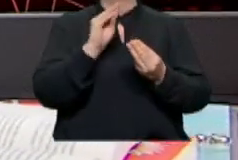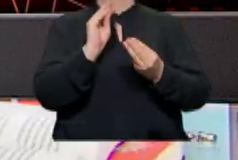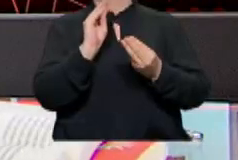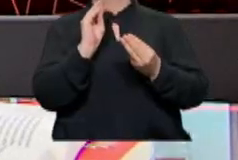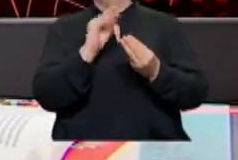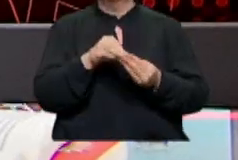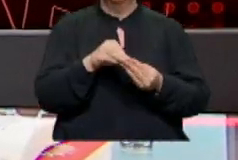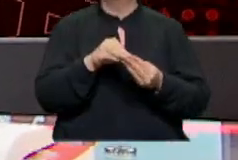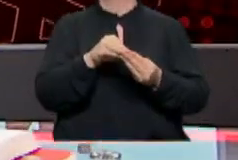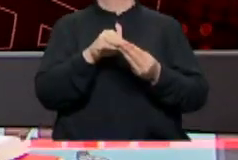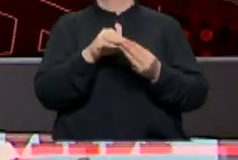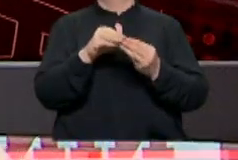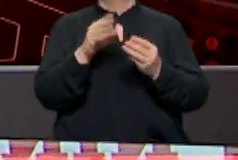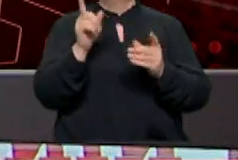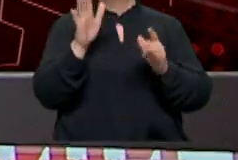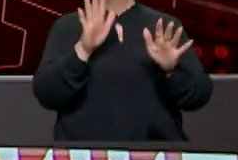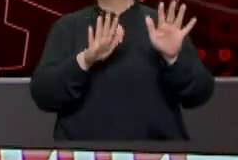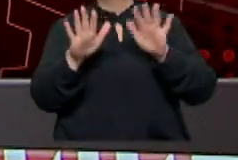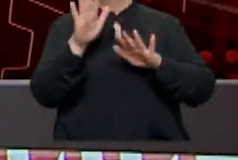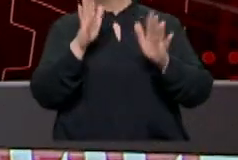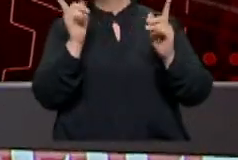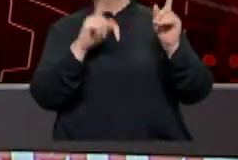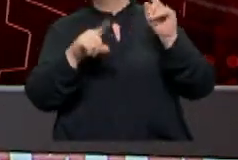yapılmasın. Oyalıyorlar bir yandan da.